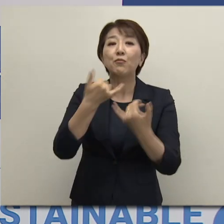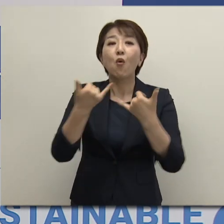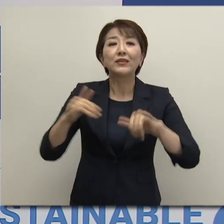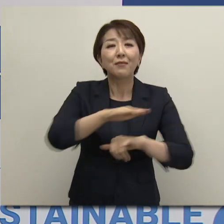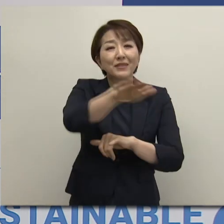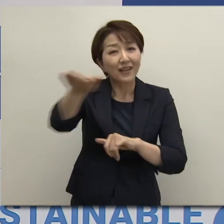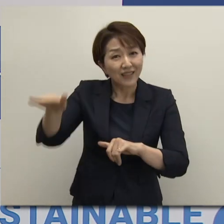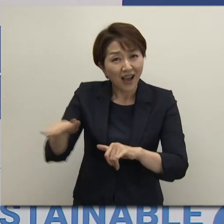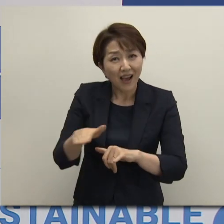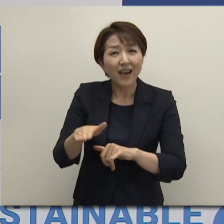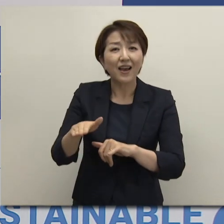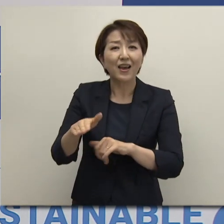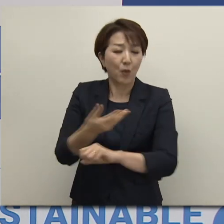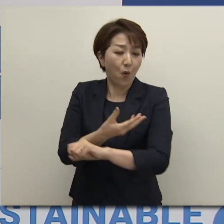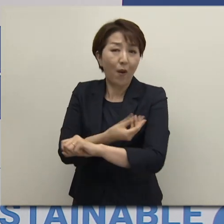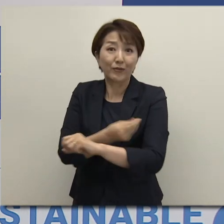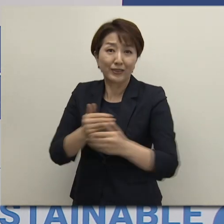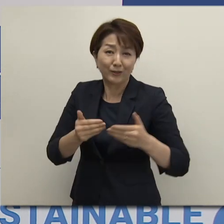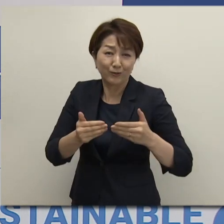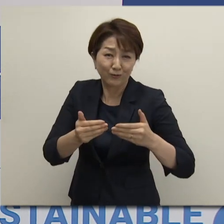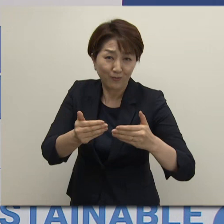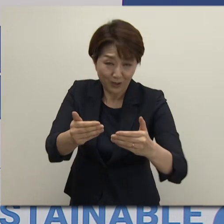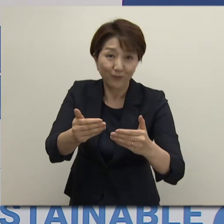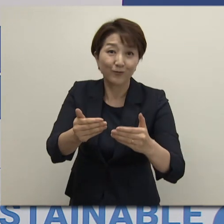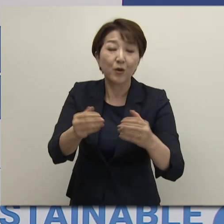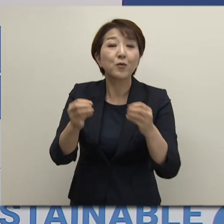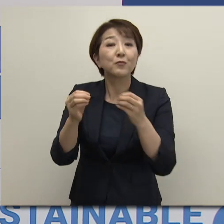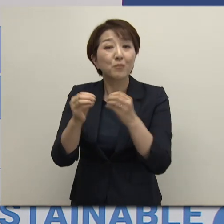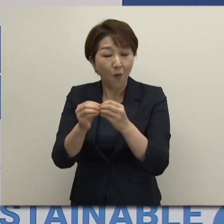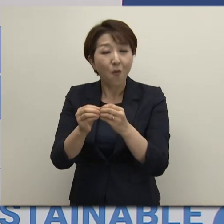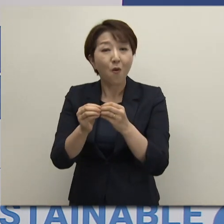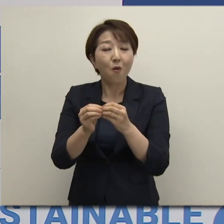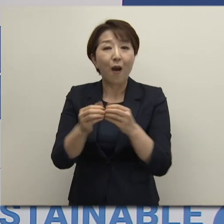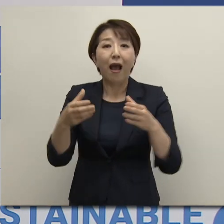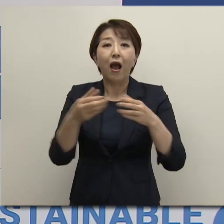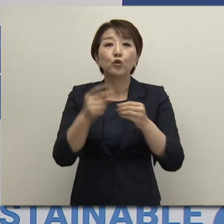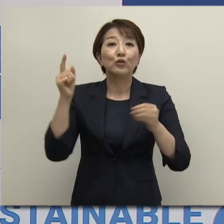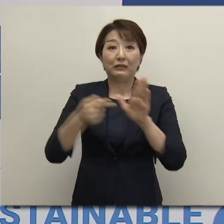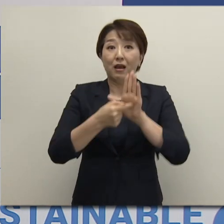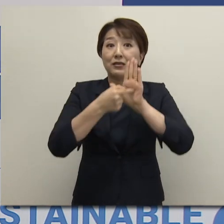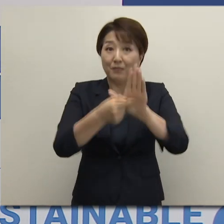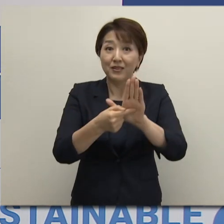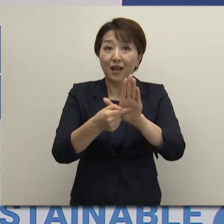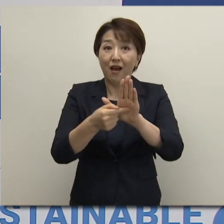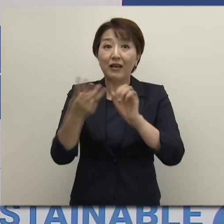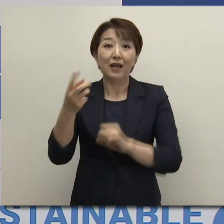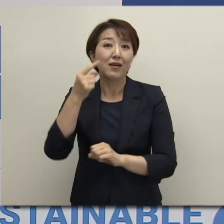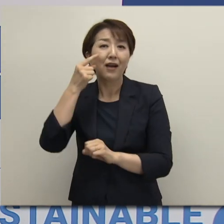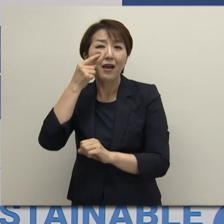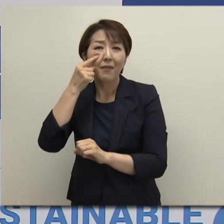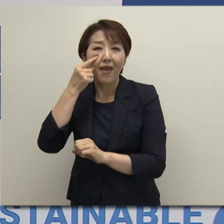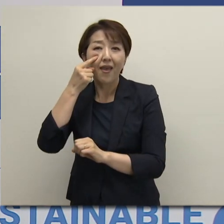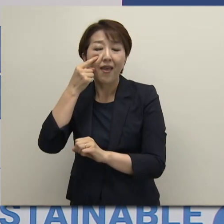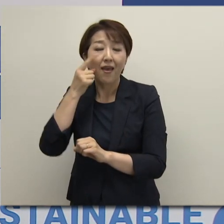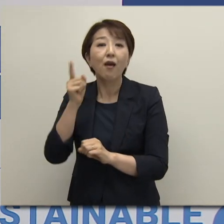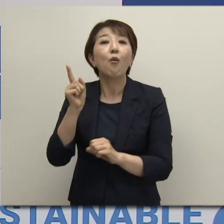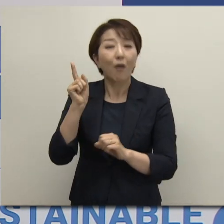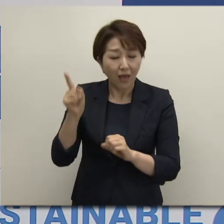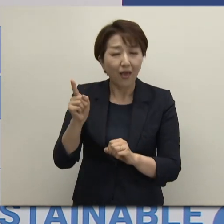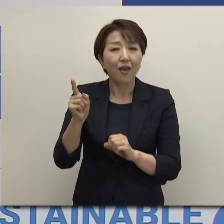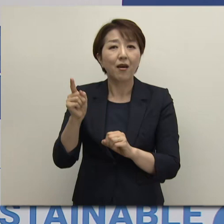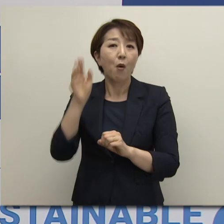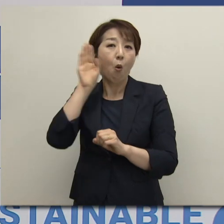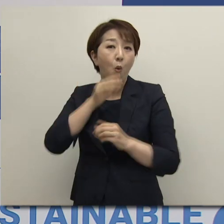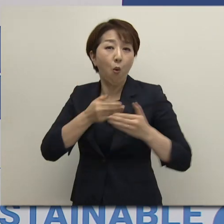される方への接種を進めていくとともに新たに国が示した3回目の接種についてもスムーズ